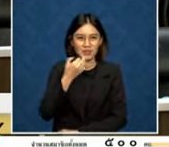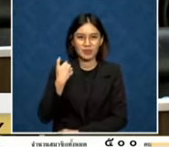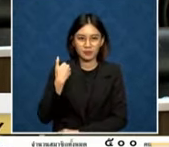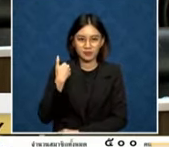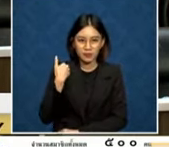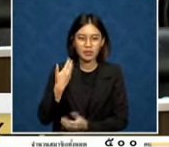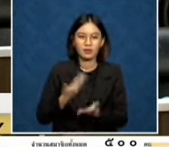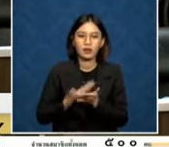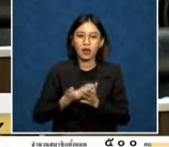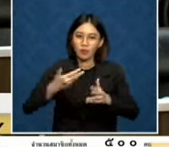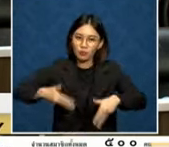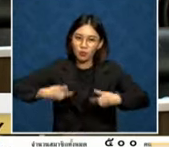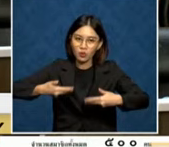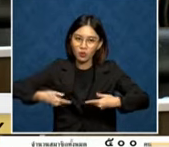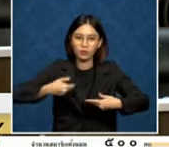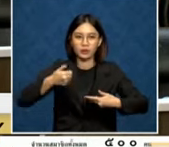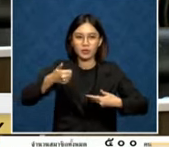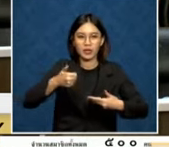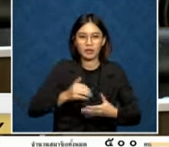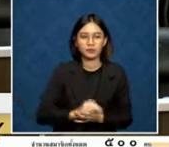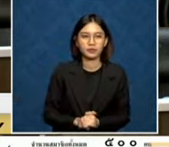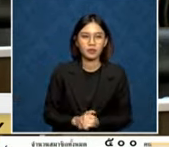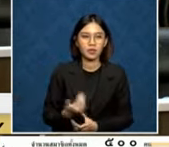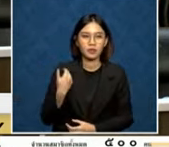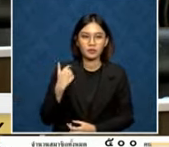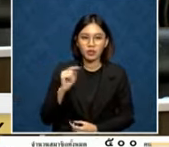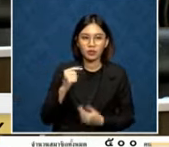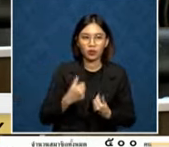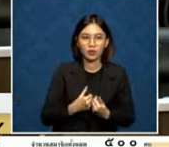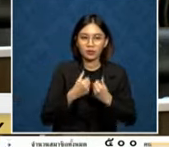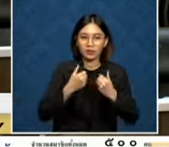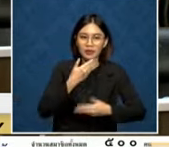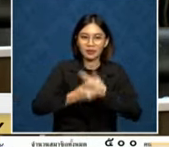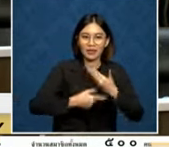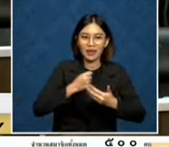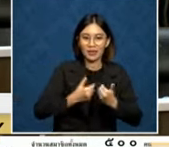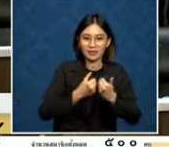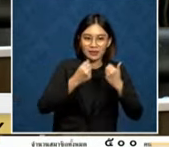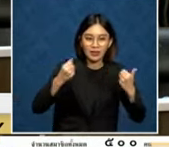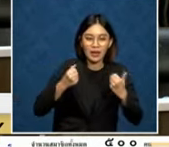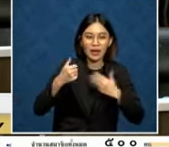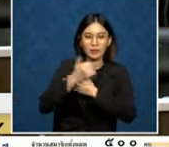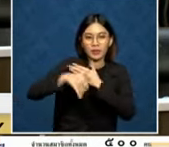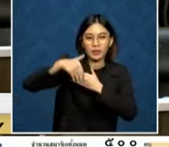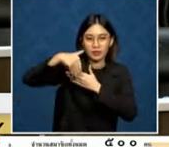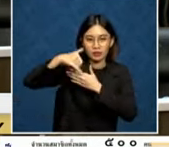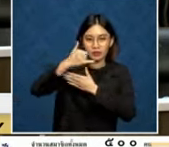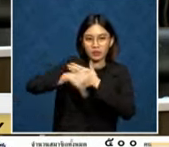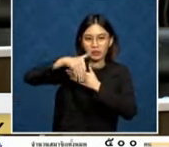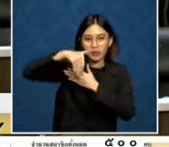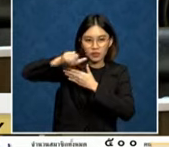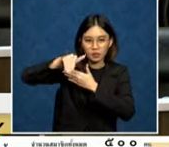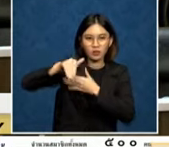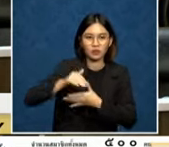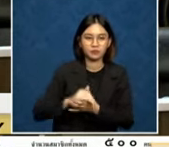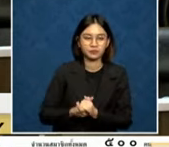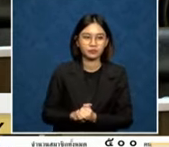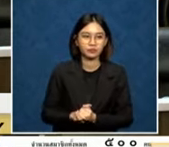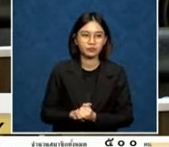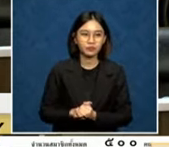ครับเพิ่มรายได้มากยิ่งขึ้นครับไม่ว่าจะเป็นการขยายตลาดในประเทศต่างประเทศท่านประธาน